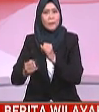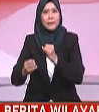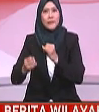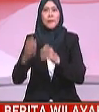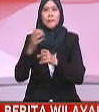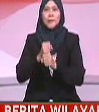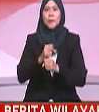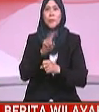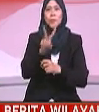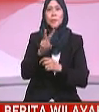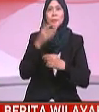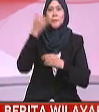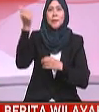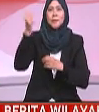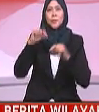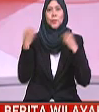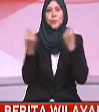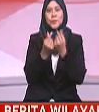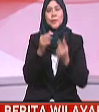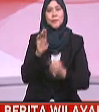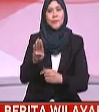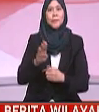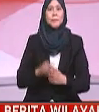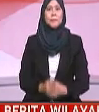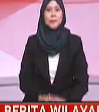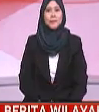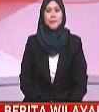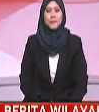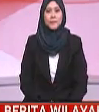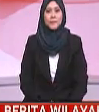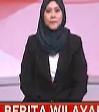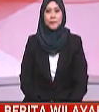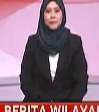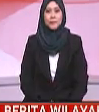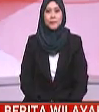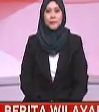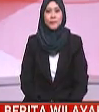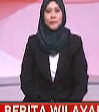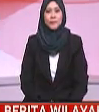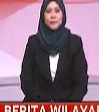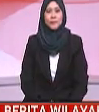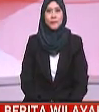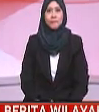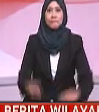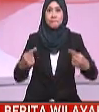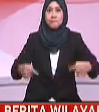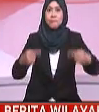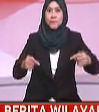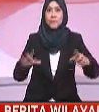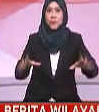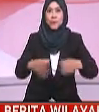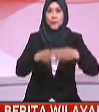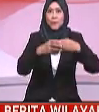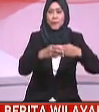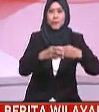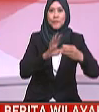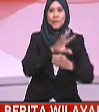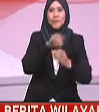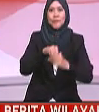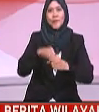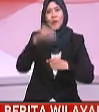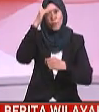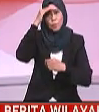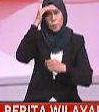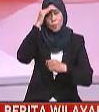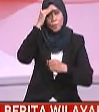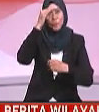kelompok 2 terbaik kumpulan B. Dalam perlawanan peringkat kumpulan yang melibatkan aksi